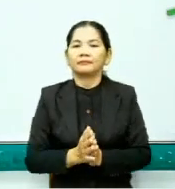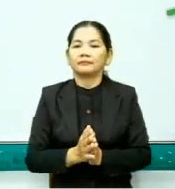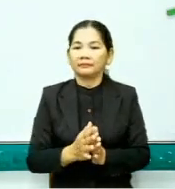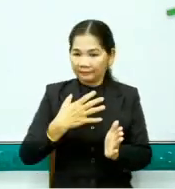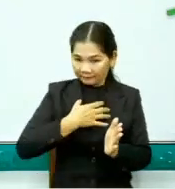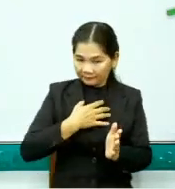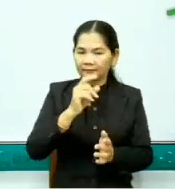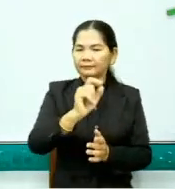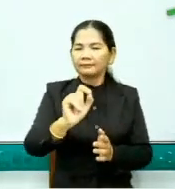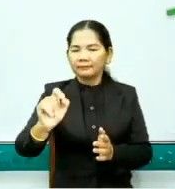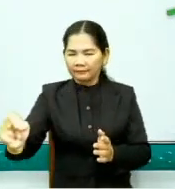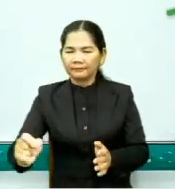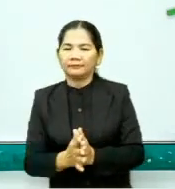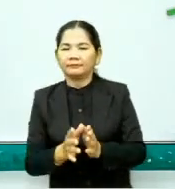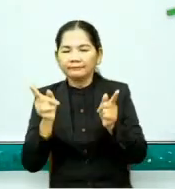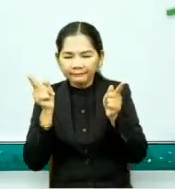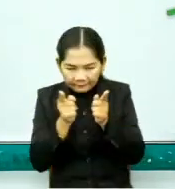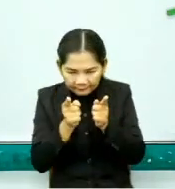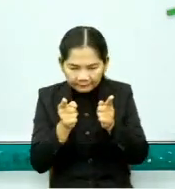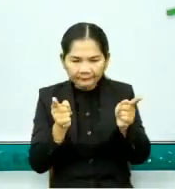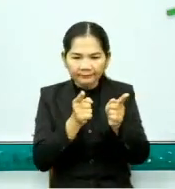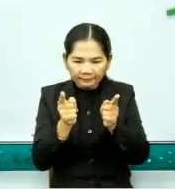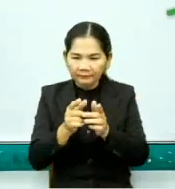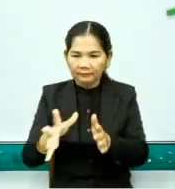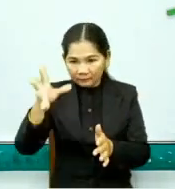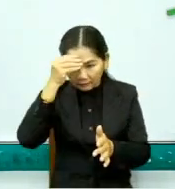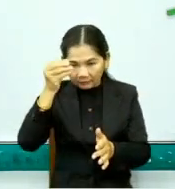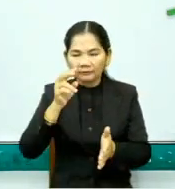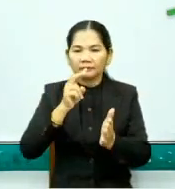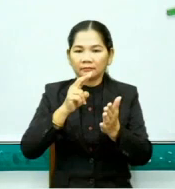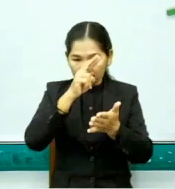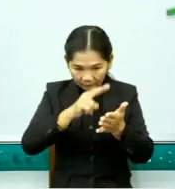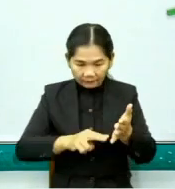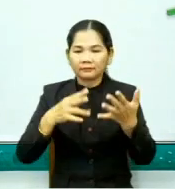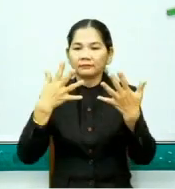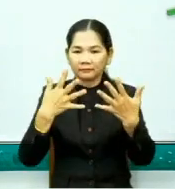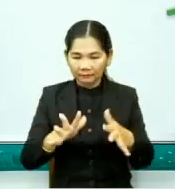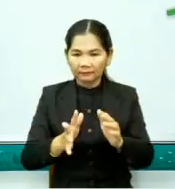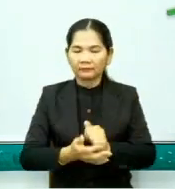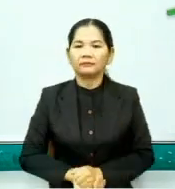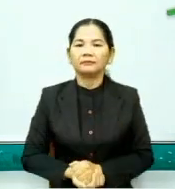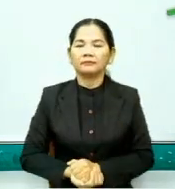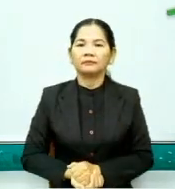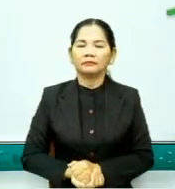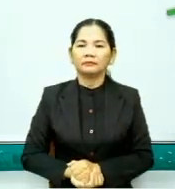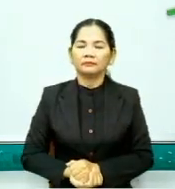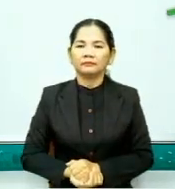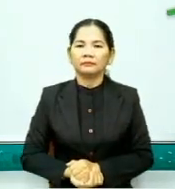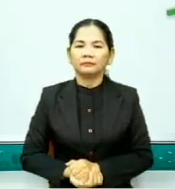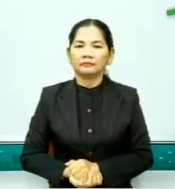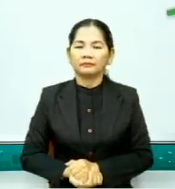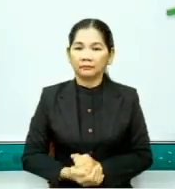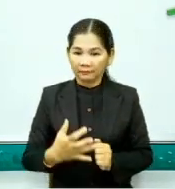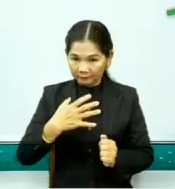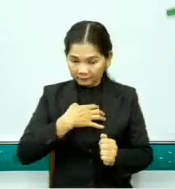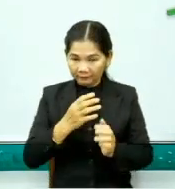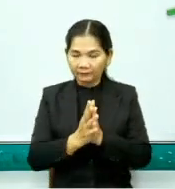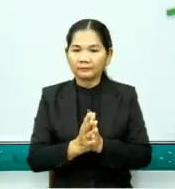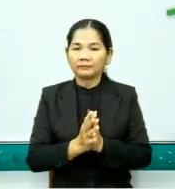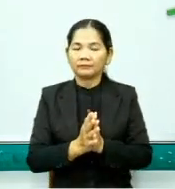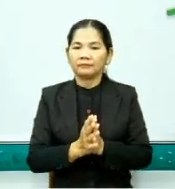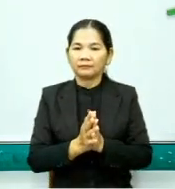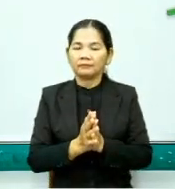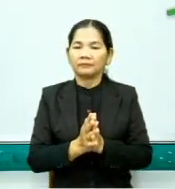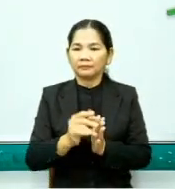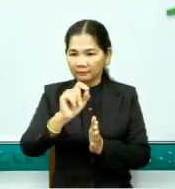ta con chong tê con con ban ở sắc xa ông nán chà rùi hà hình chấm ta con tiền ạc nìa chong sơ xê ạ tạ bọt